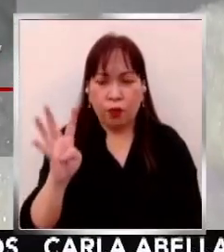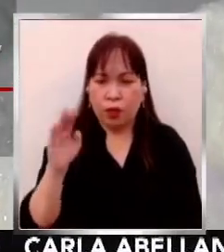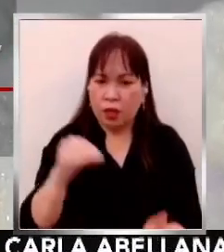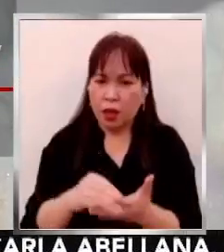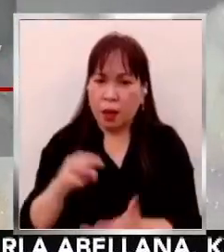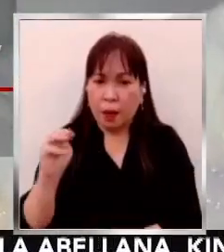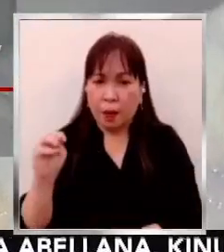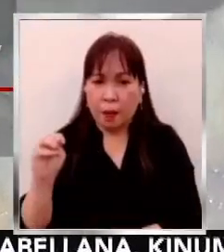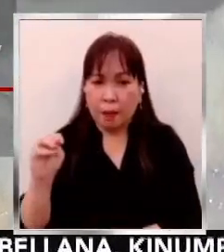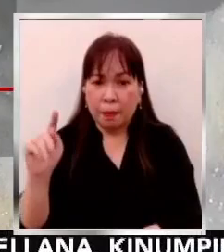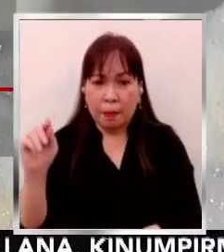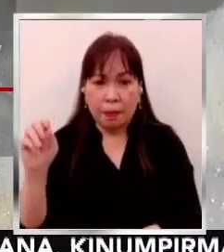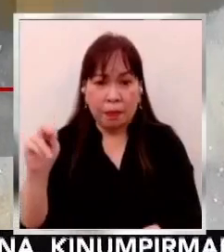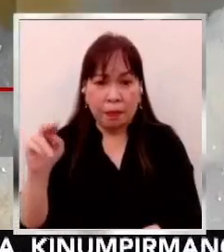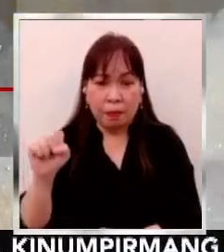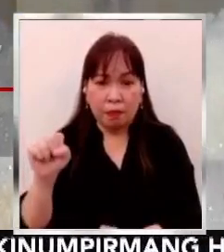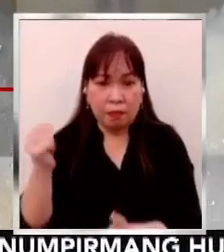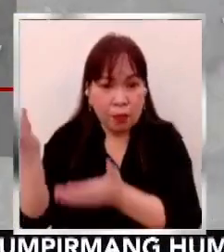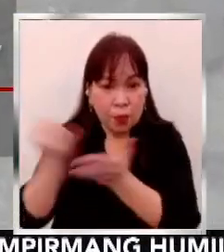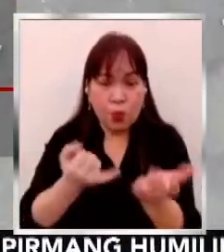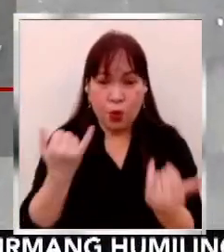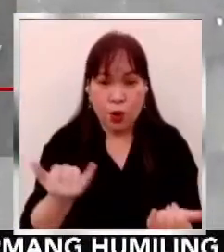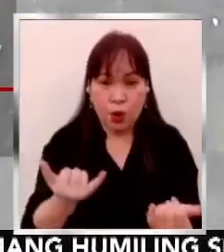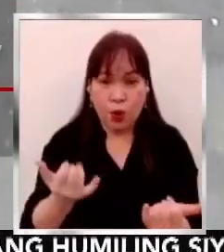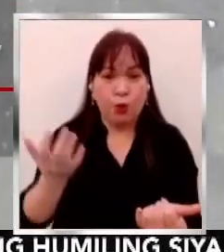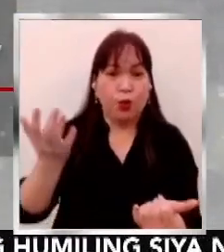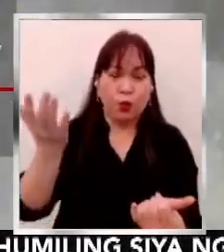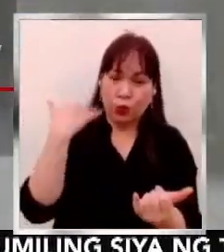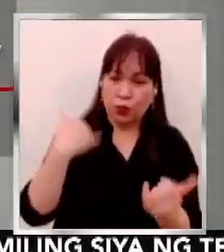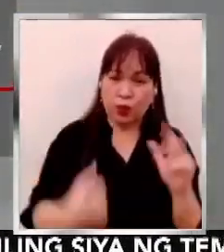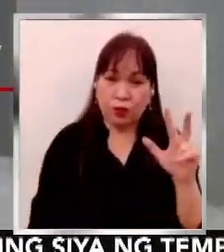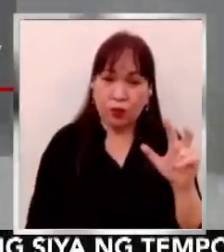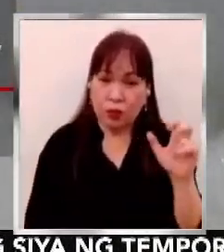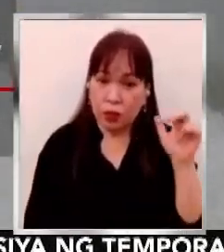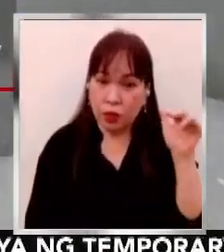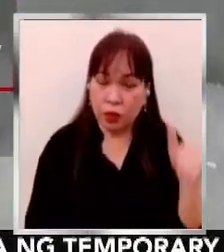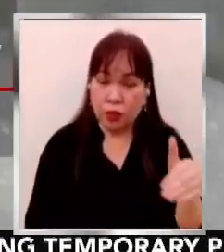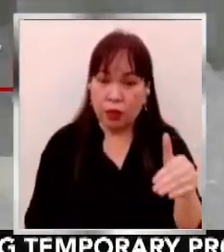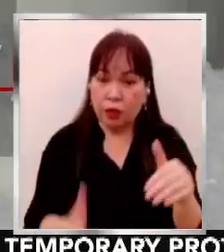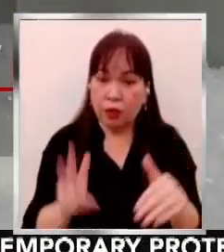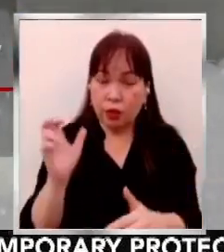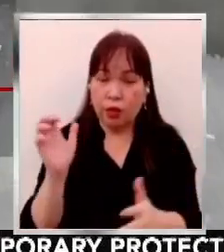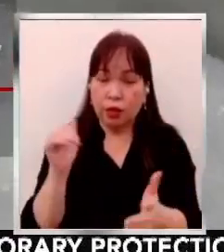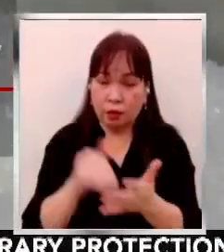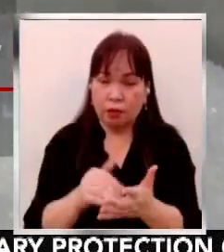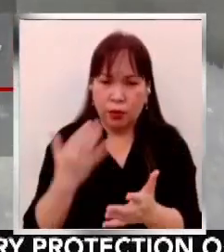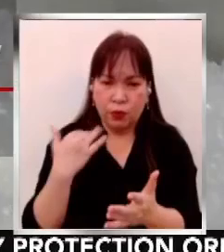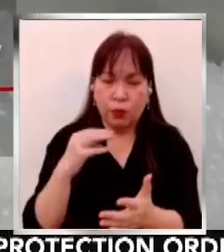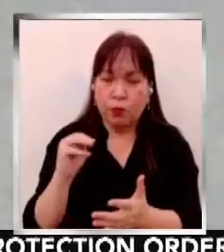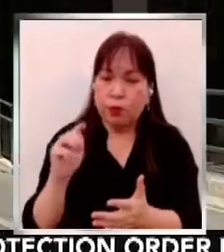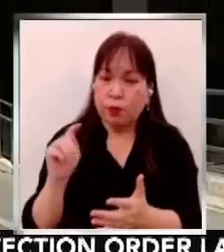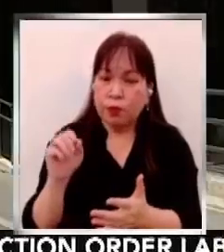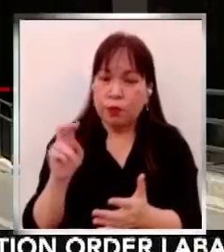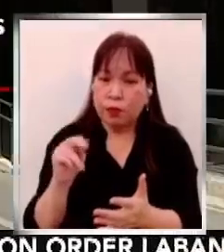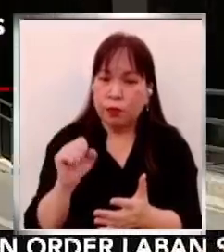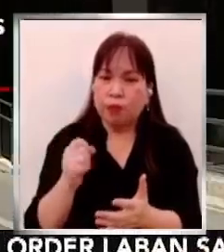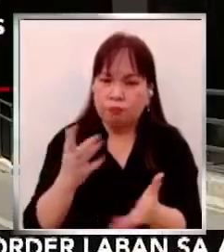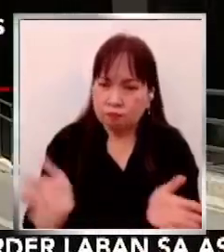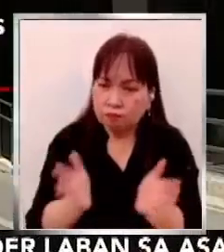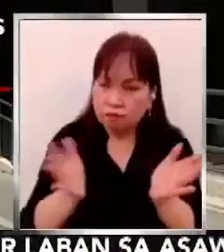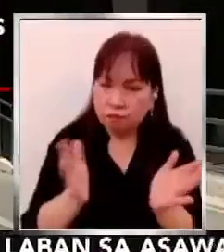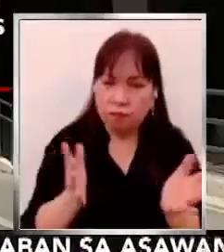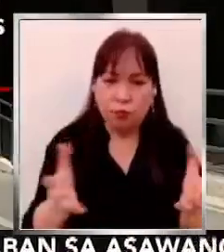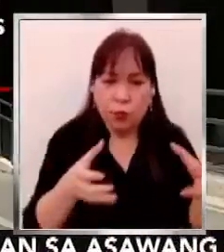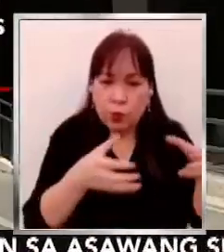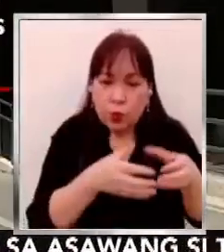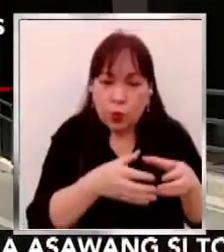samantalang 330,000 metric tons lang ang sinulong ng tatlong malalaking samahan ng sugar producers. Bakit rin daw binigay